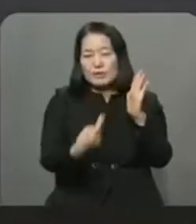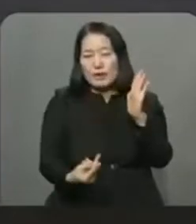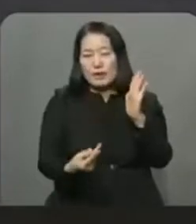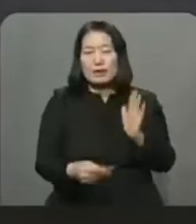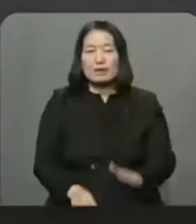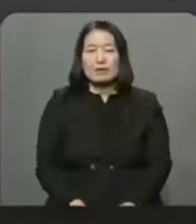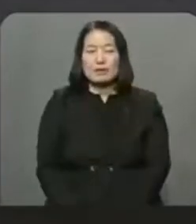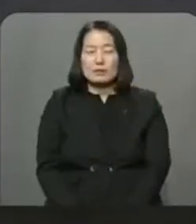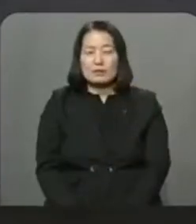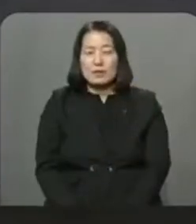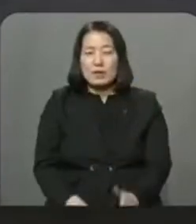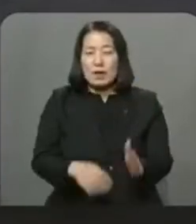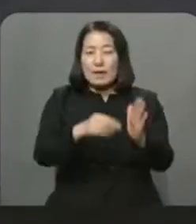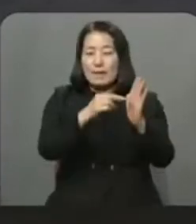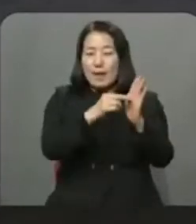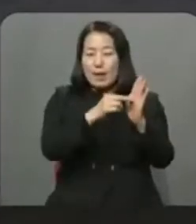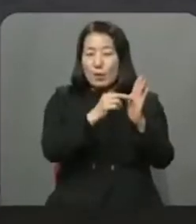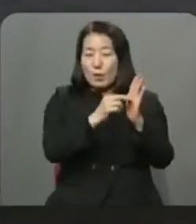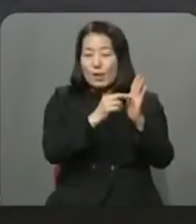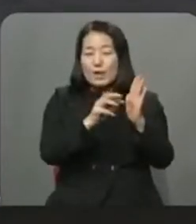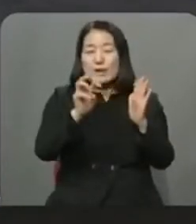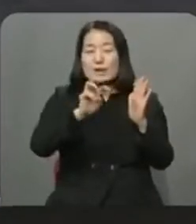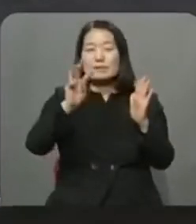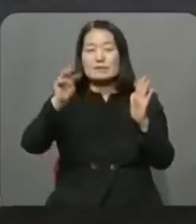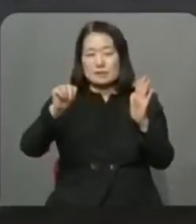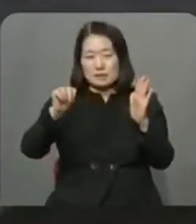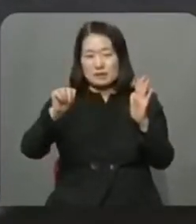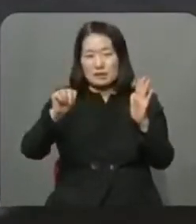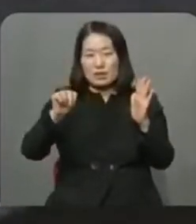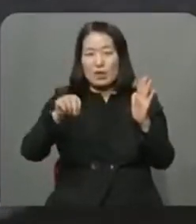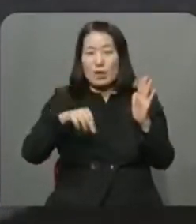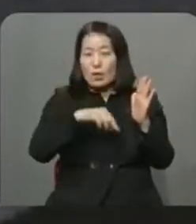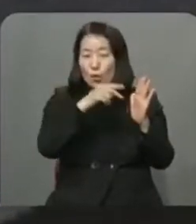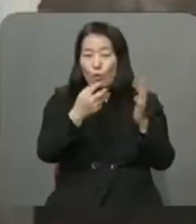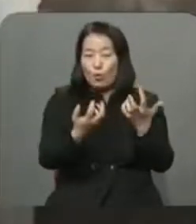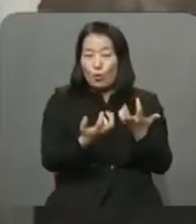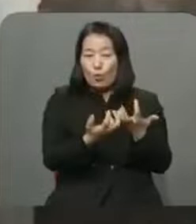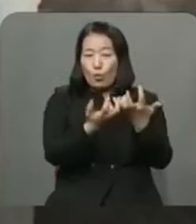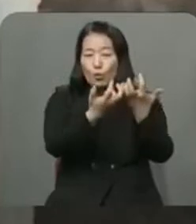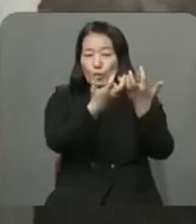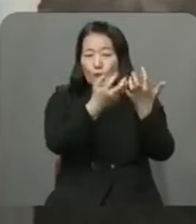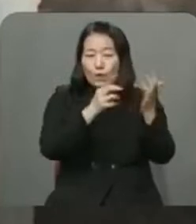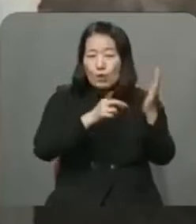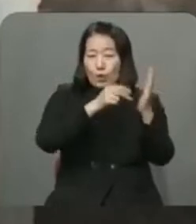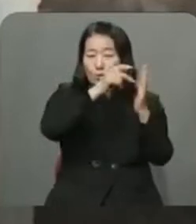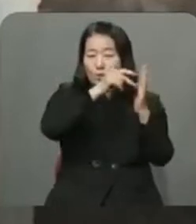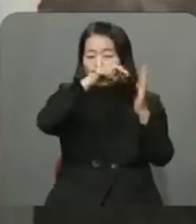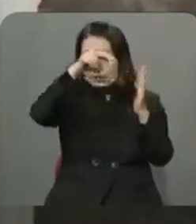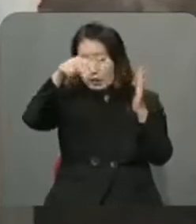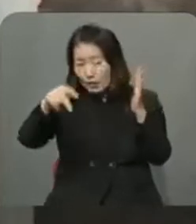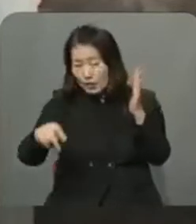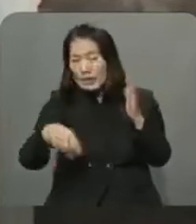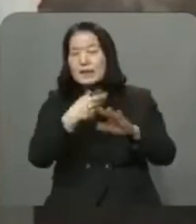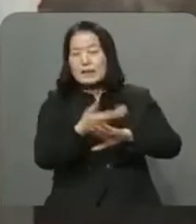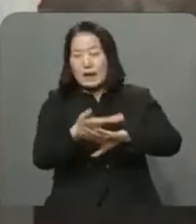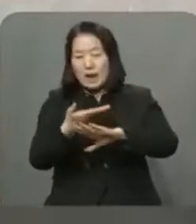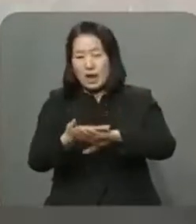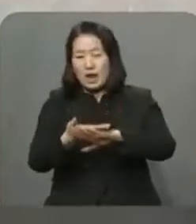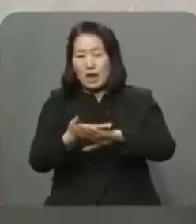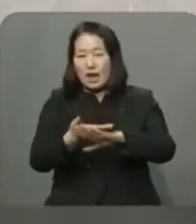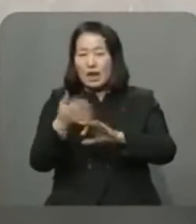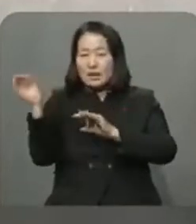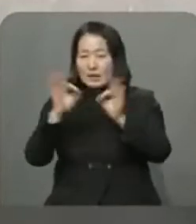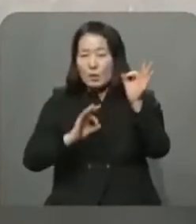중턱쯤에서였습니다. 추락 지점은 30m 높이 정도. 이 빙벽은 올라가는 길과 내려오는 길이 다른데 사고는